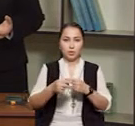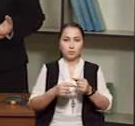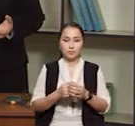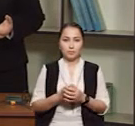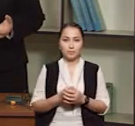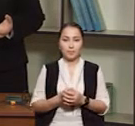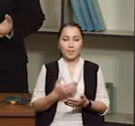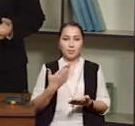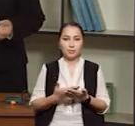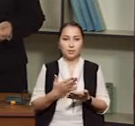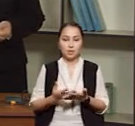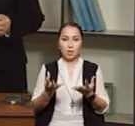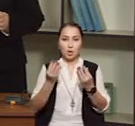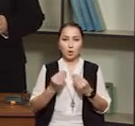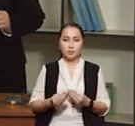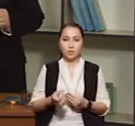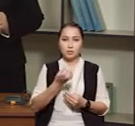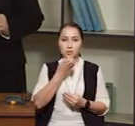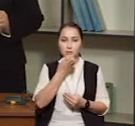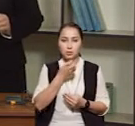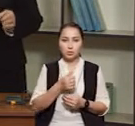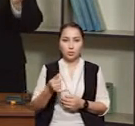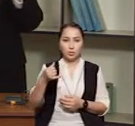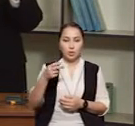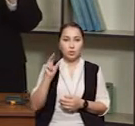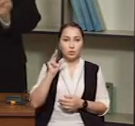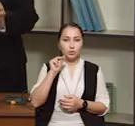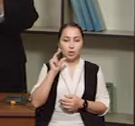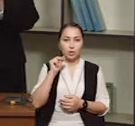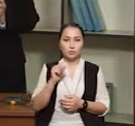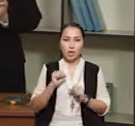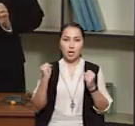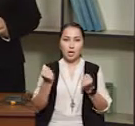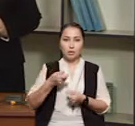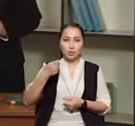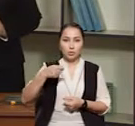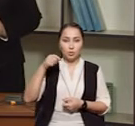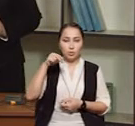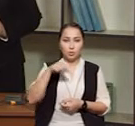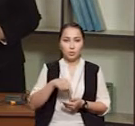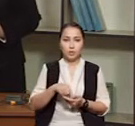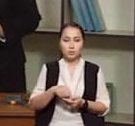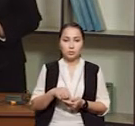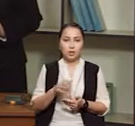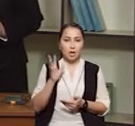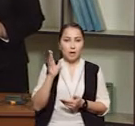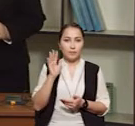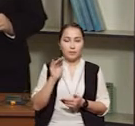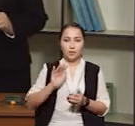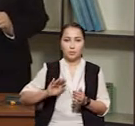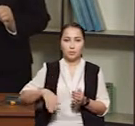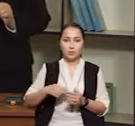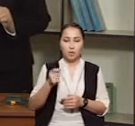etadi. Masalan, olaylik qaynoq choyni ichiga sovuq qoshiqni solib qo'yaylik. Ma'lum bir vaqtdan